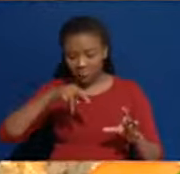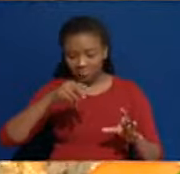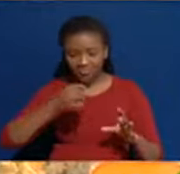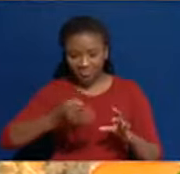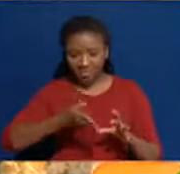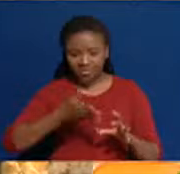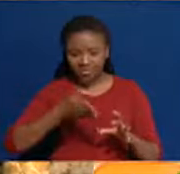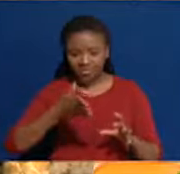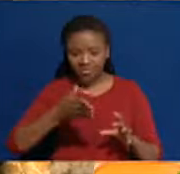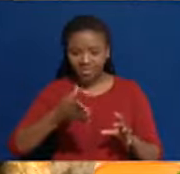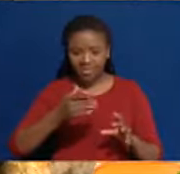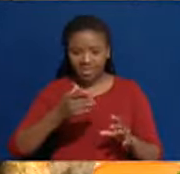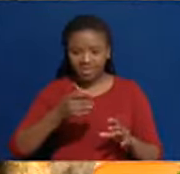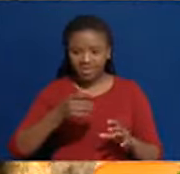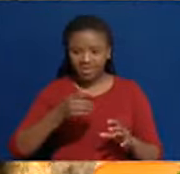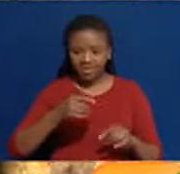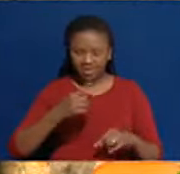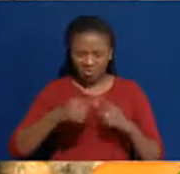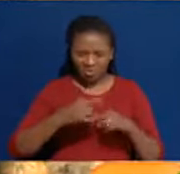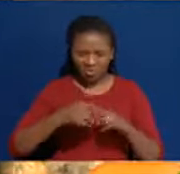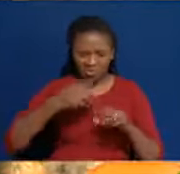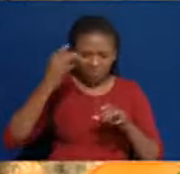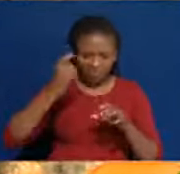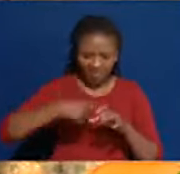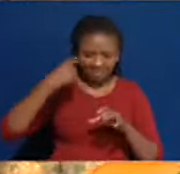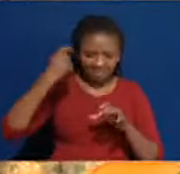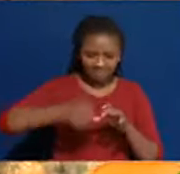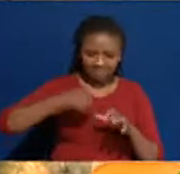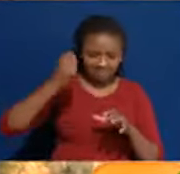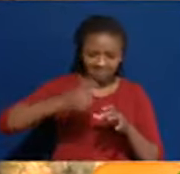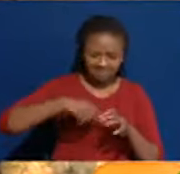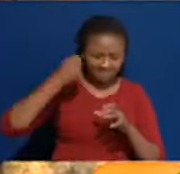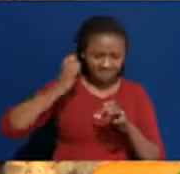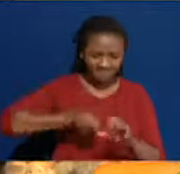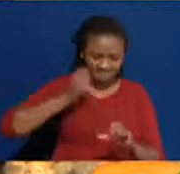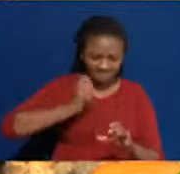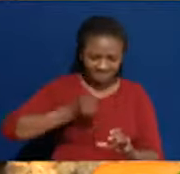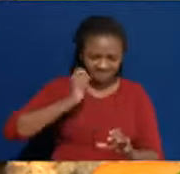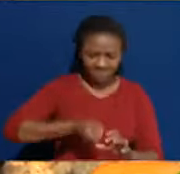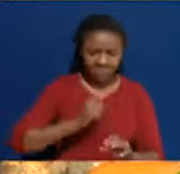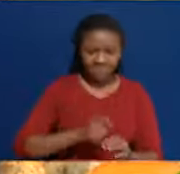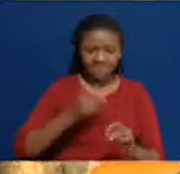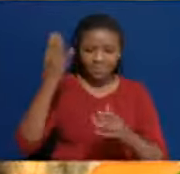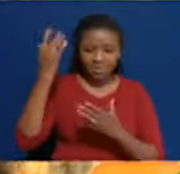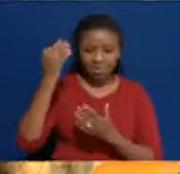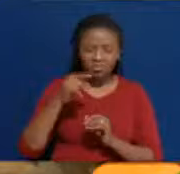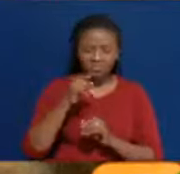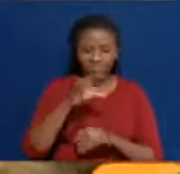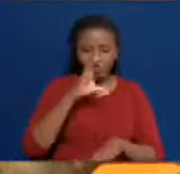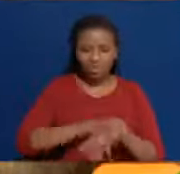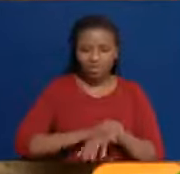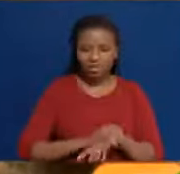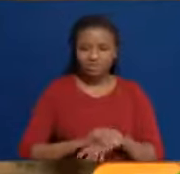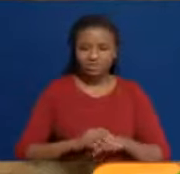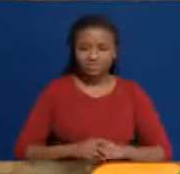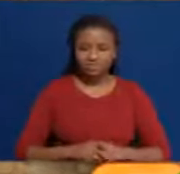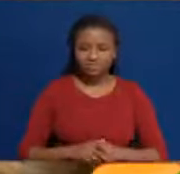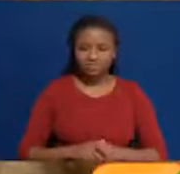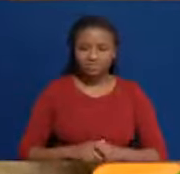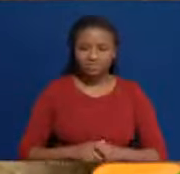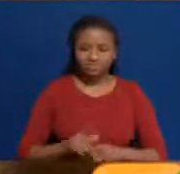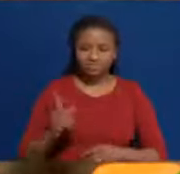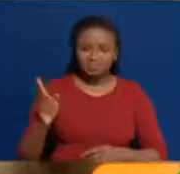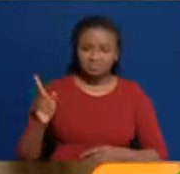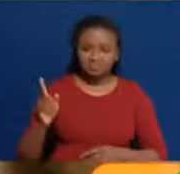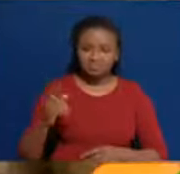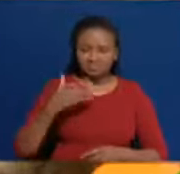shooting. So unazidi kugonga ukiendelea kufanya huu utafiti kupitia kwa hizo hiyo shooting. The miners here spend